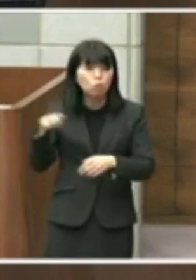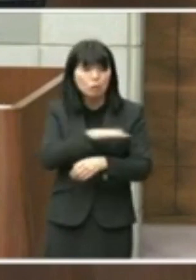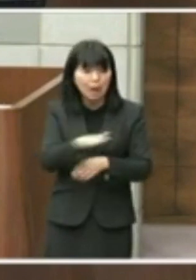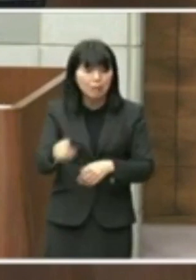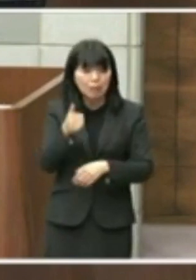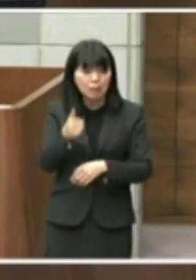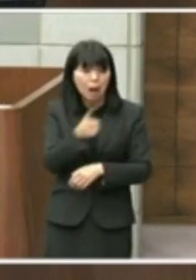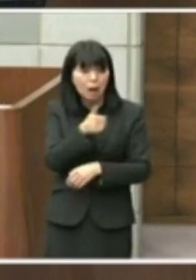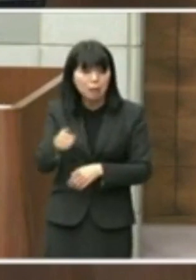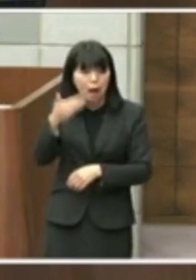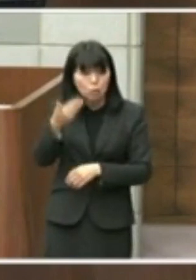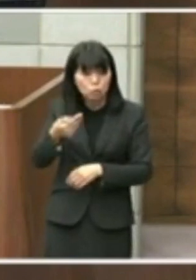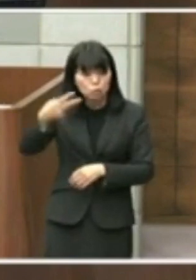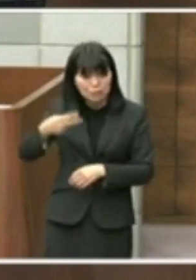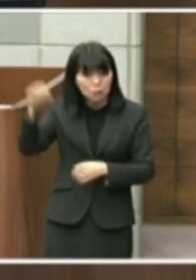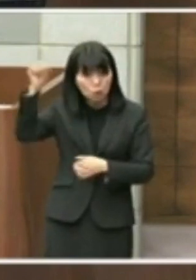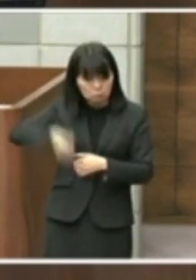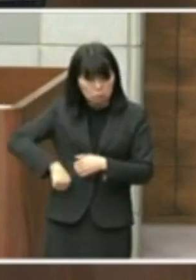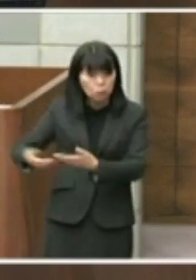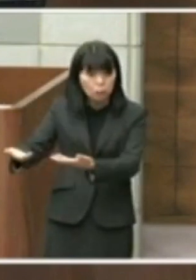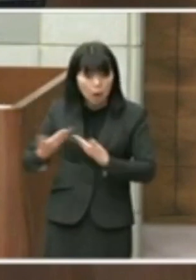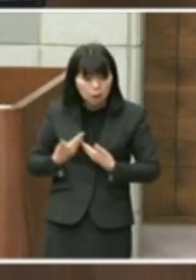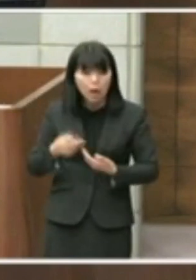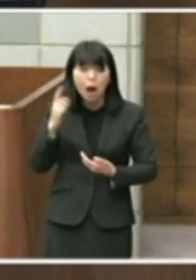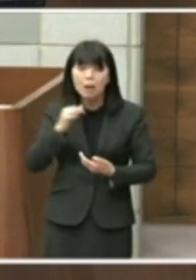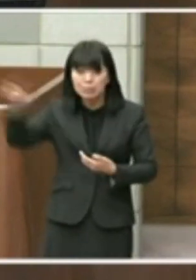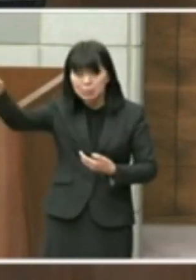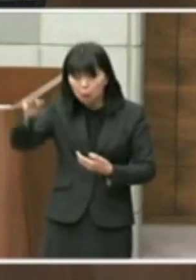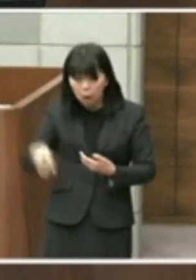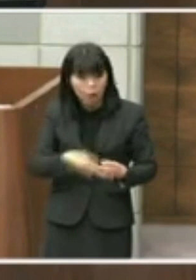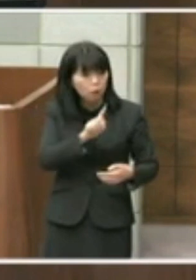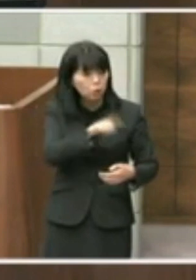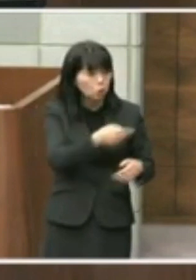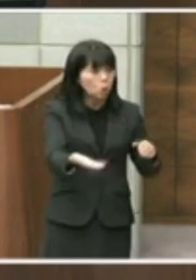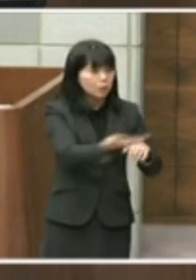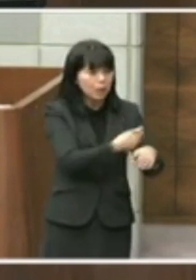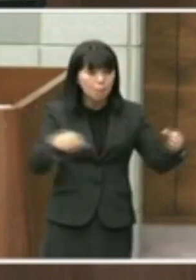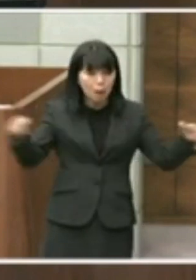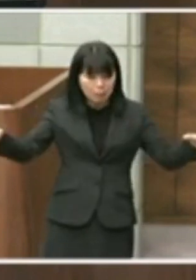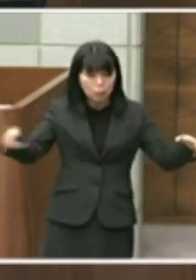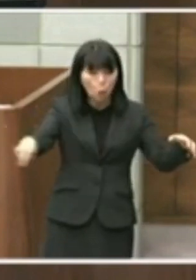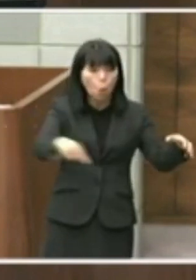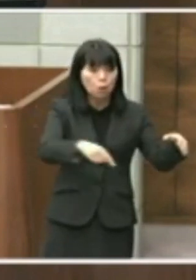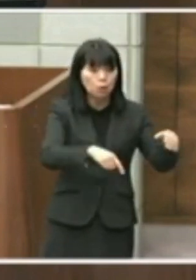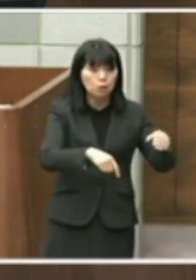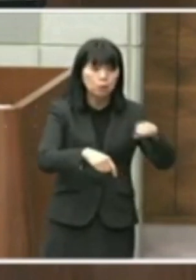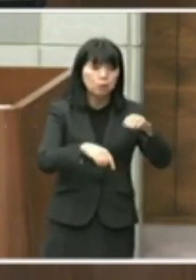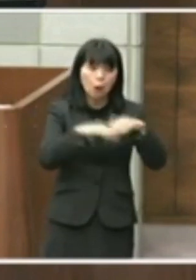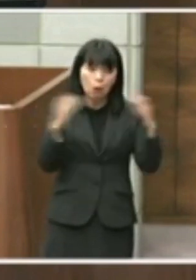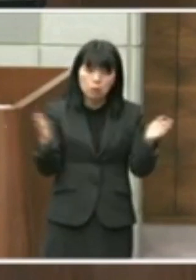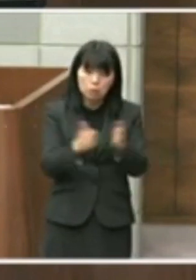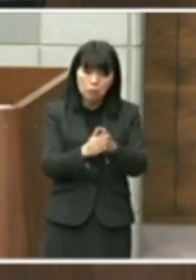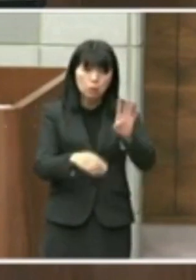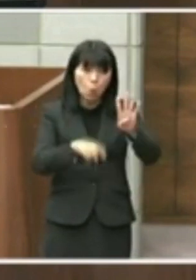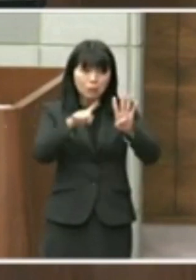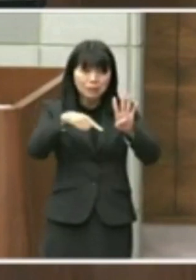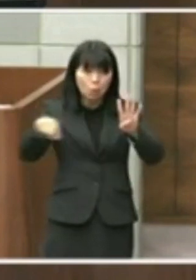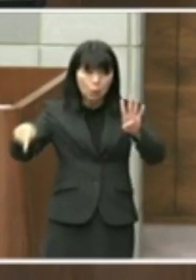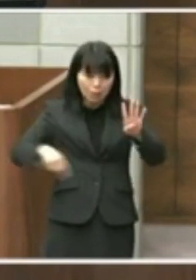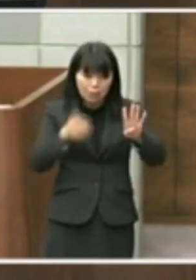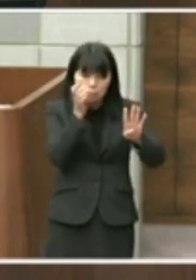の許可を得て、明石川上流から野の池までの約 5.4 キロの間に水路を